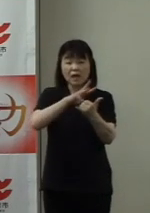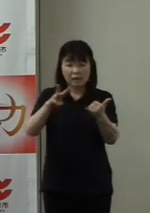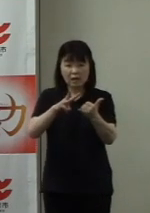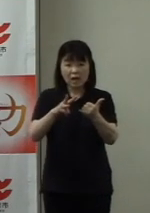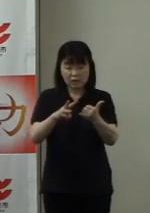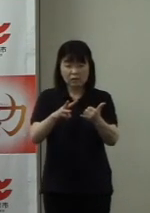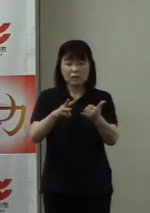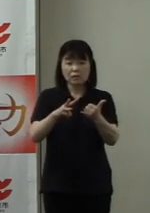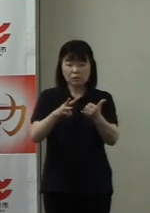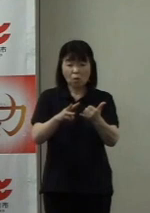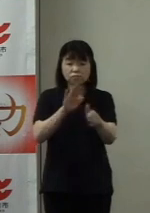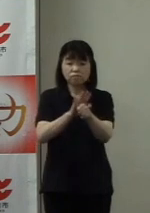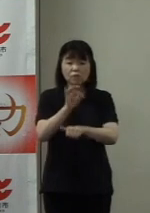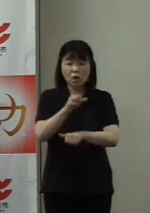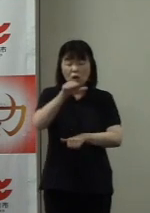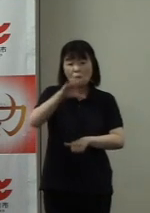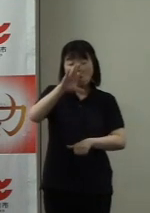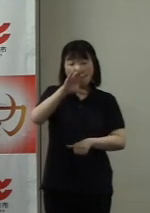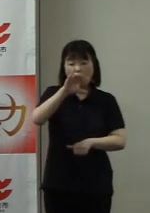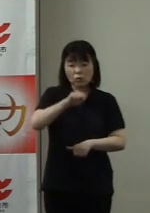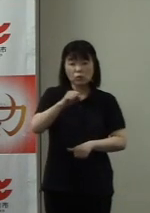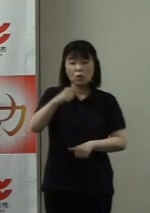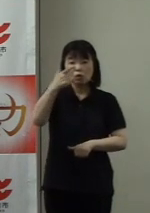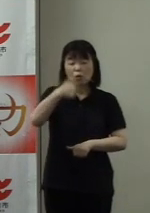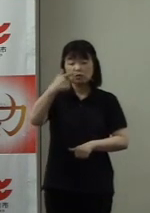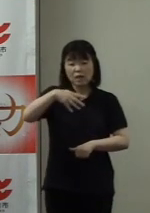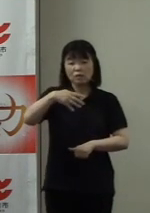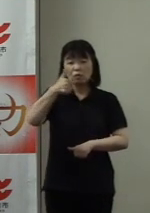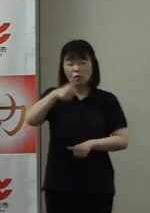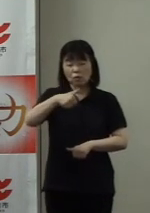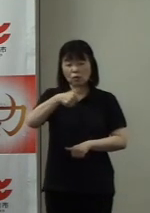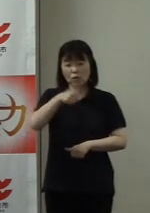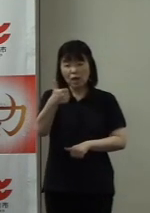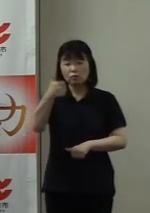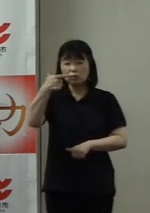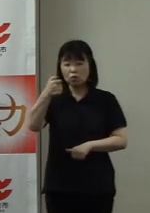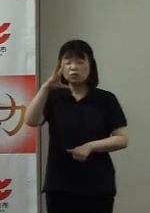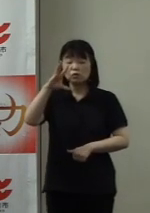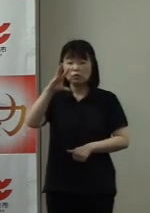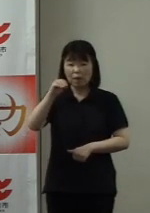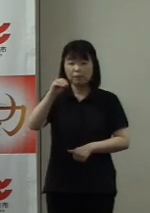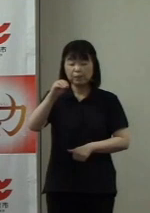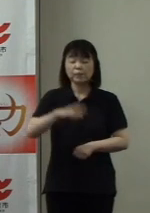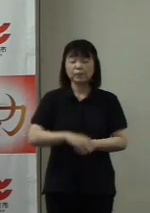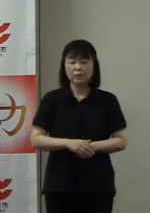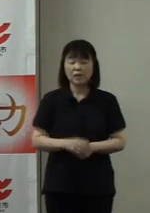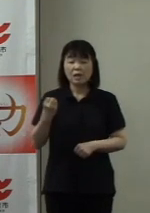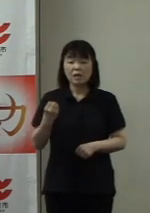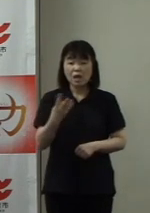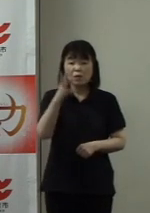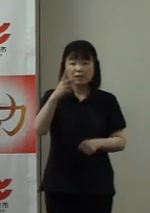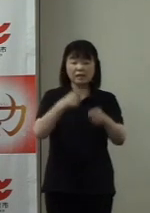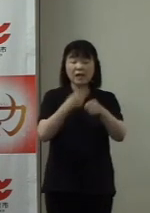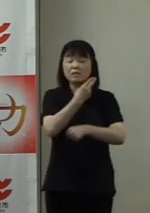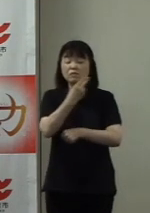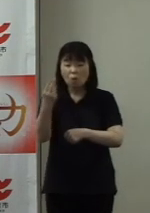5億6560万円となっております。それと令和3年4年、3年度の時